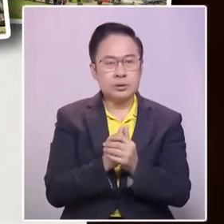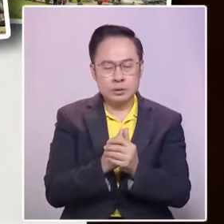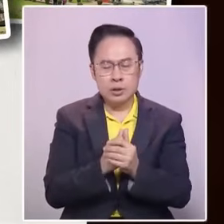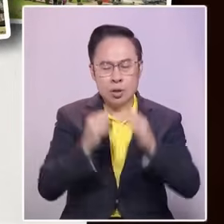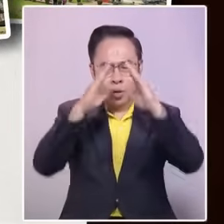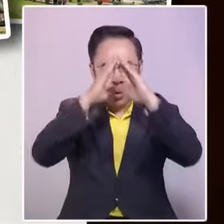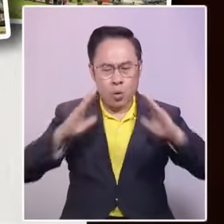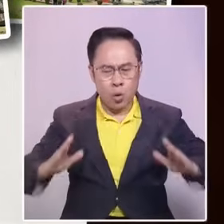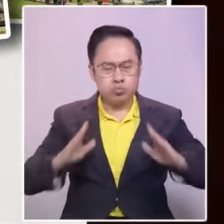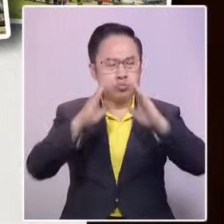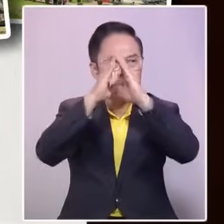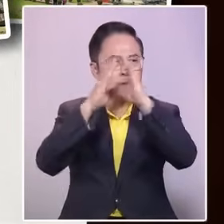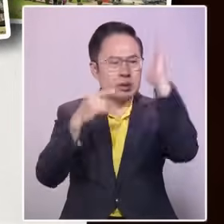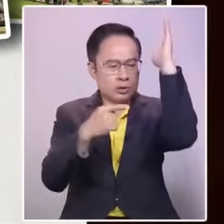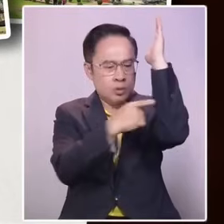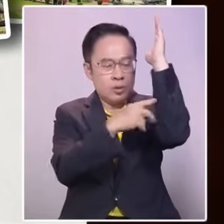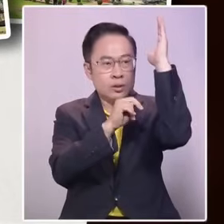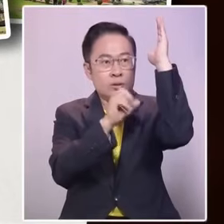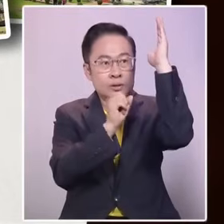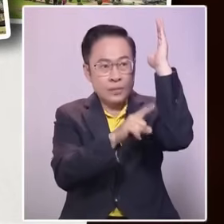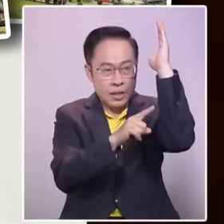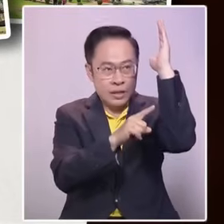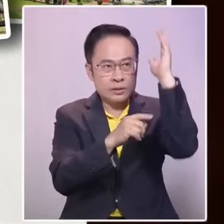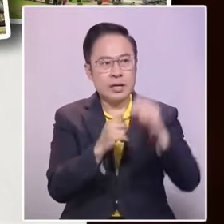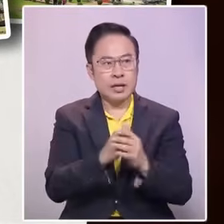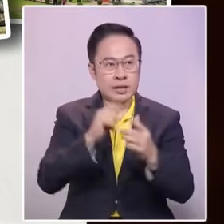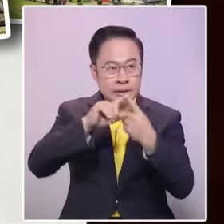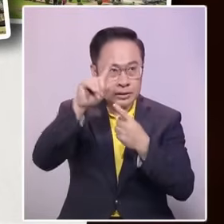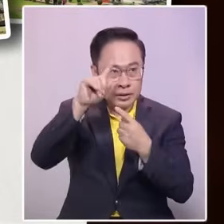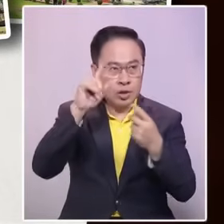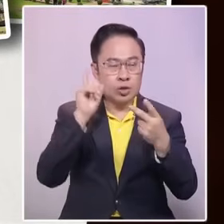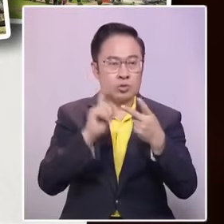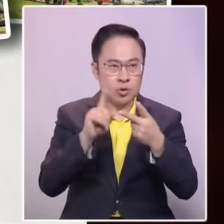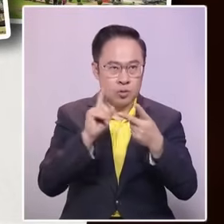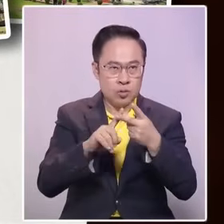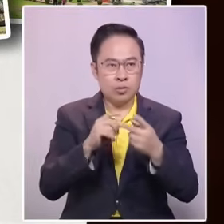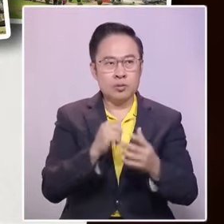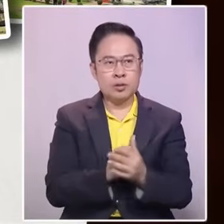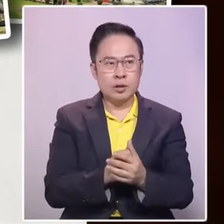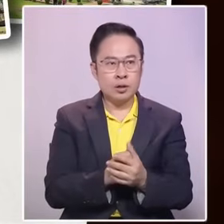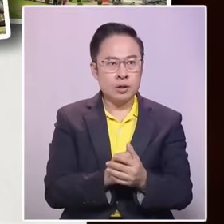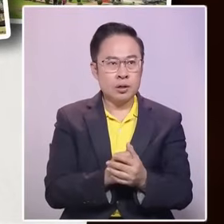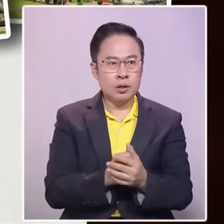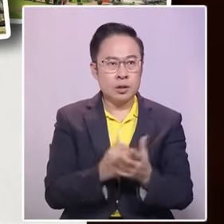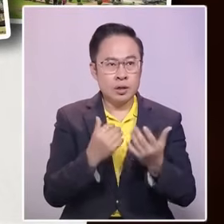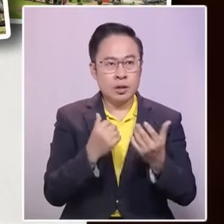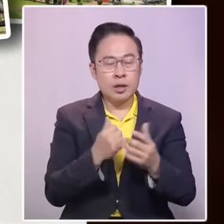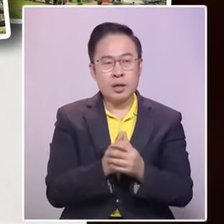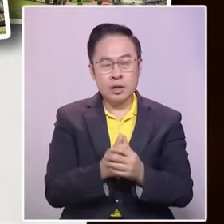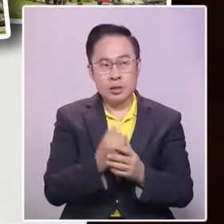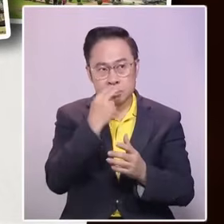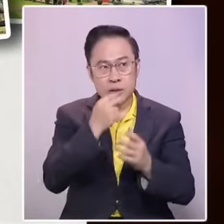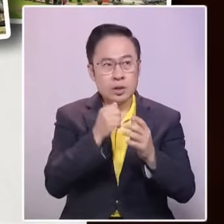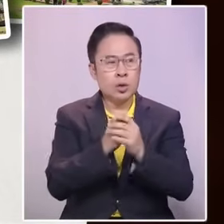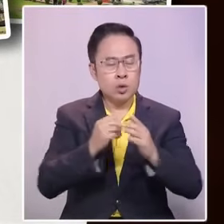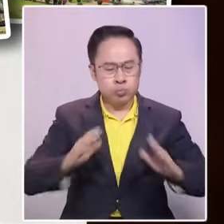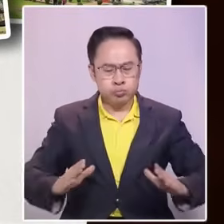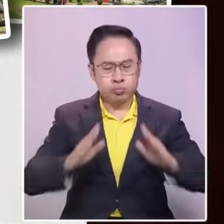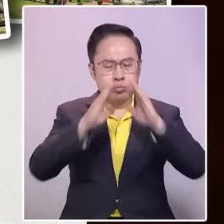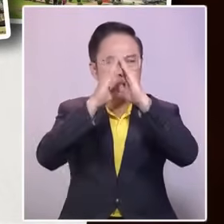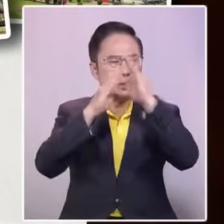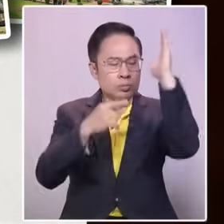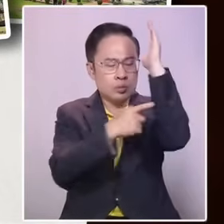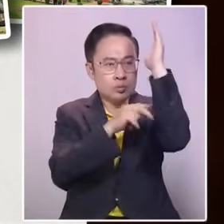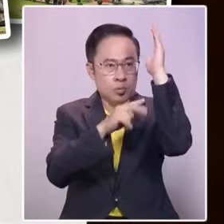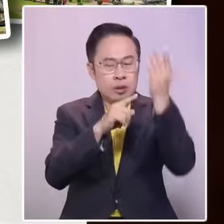วรมหาวิหารวัดพระบรมธาตุจังหวัดนครศรีธรรมราชนะครับซึ่งจริงๆเนี่ยก็ขึ้นบัญชีไว้ตั้งแต่